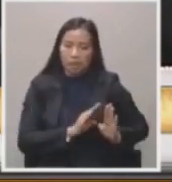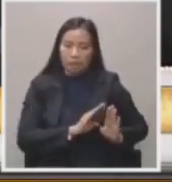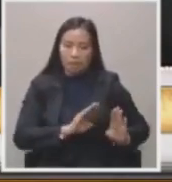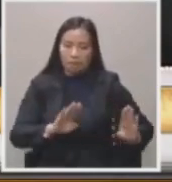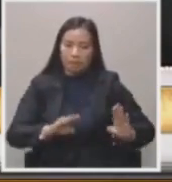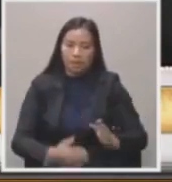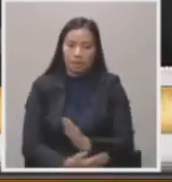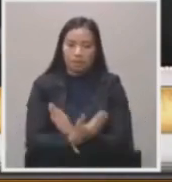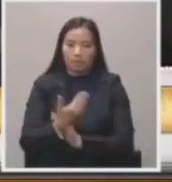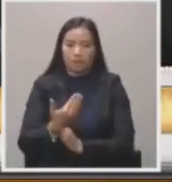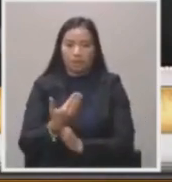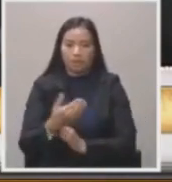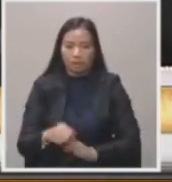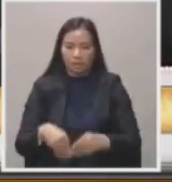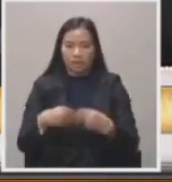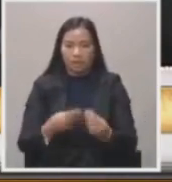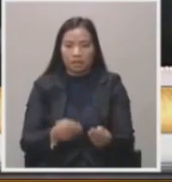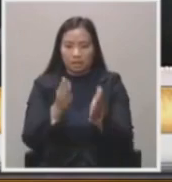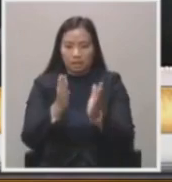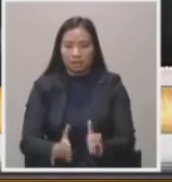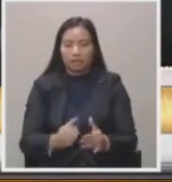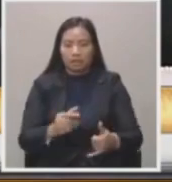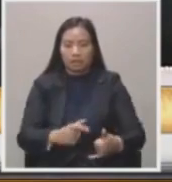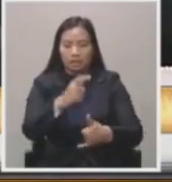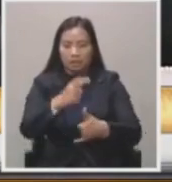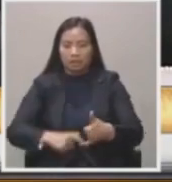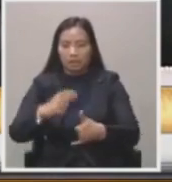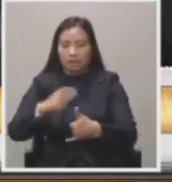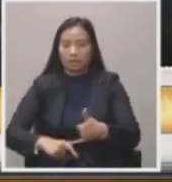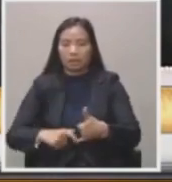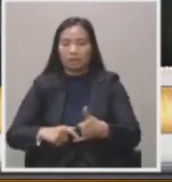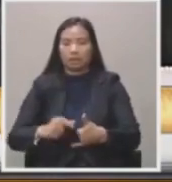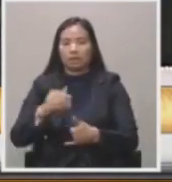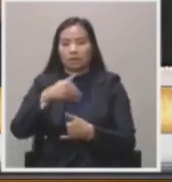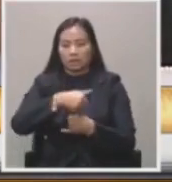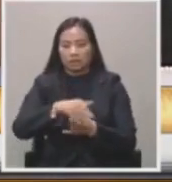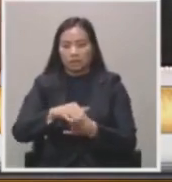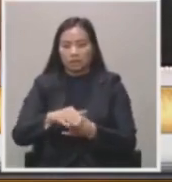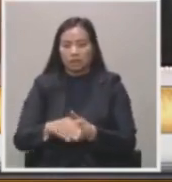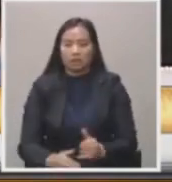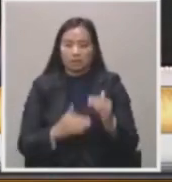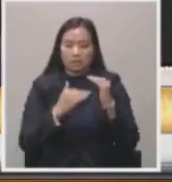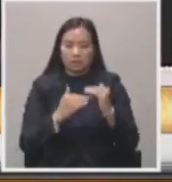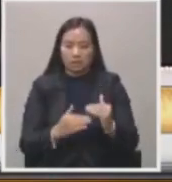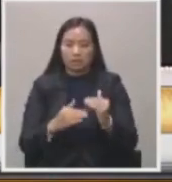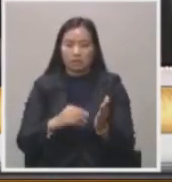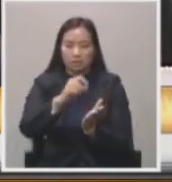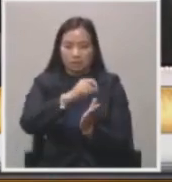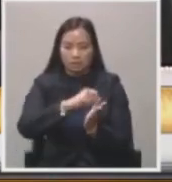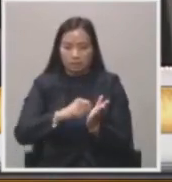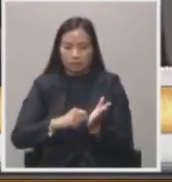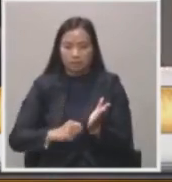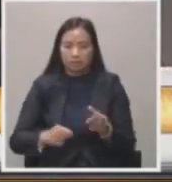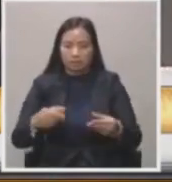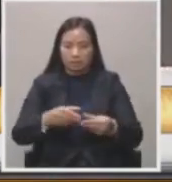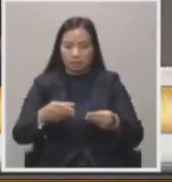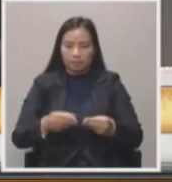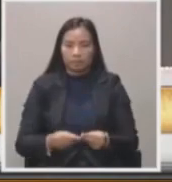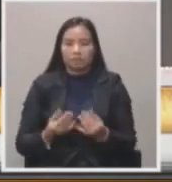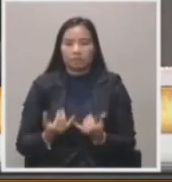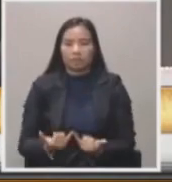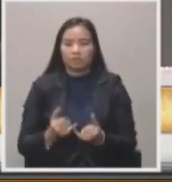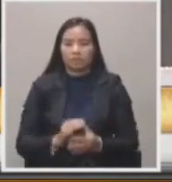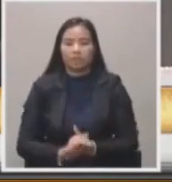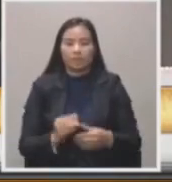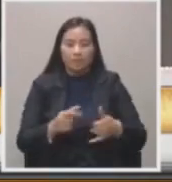าสนะครับให้คนที่มีคุณสมบัตินอกเหนือจากสิ่งที่เรากำหนดในร่างพระราชบัญญัติฉบับนี้คุ